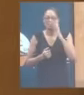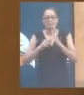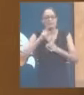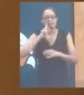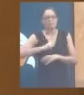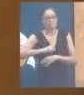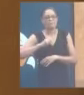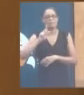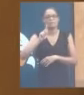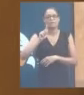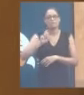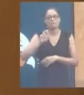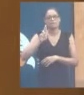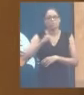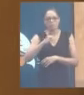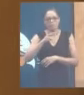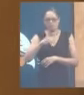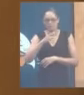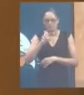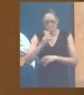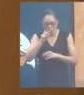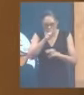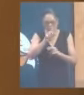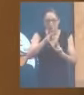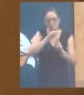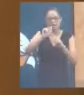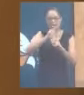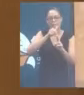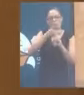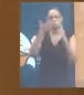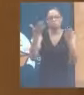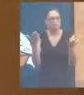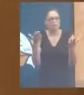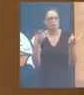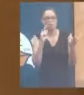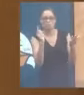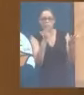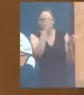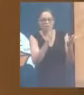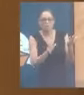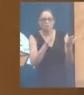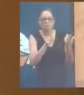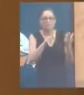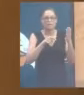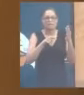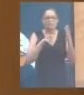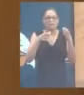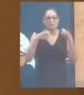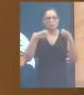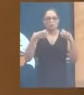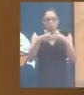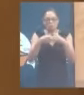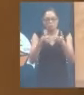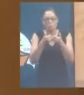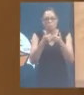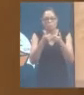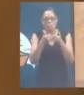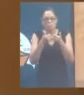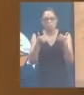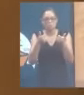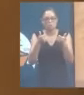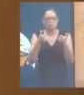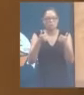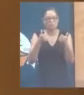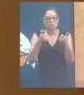Di Geronimo devait répondre. Hein. Mais quel élu ici de l'opposition, des